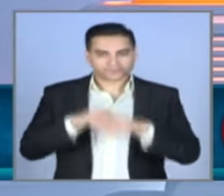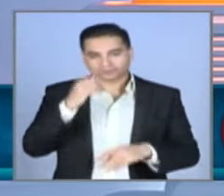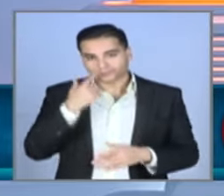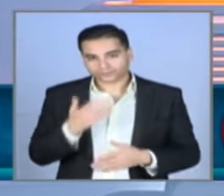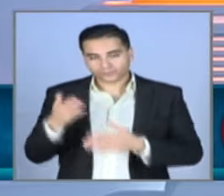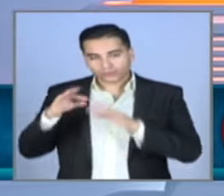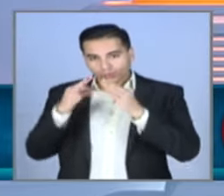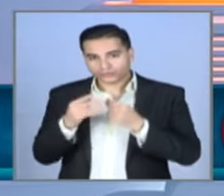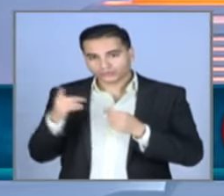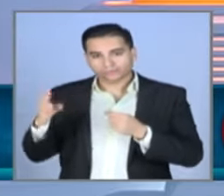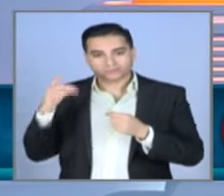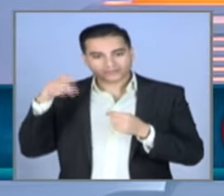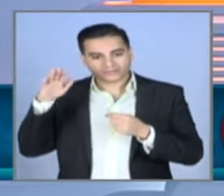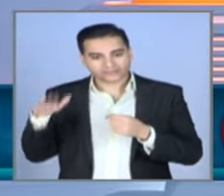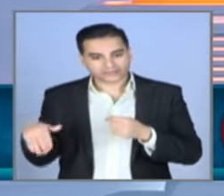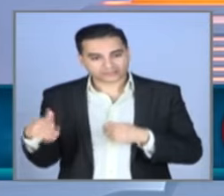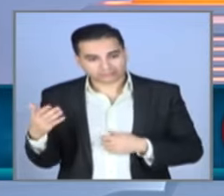عيلة عبد الباقي.